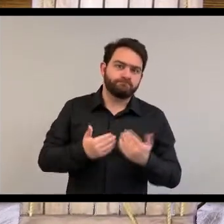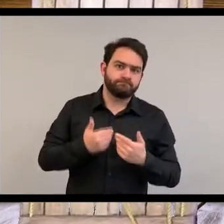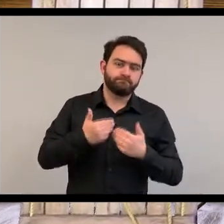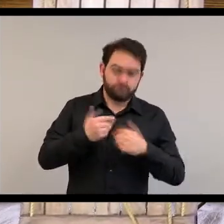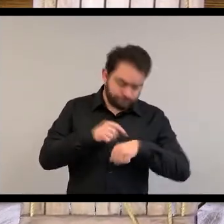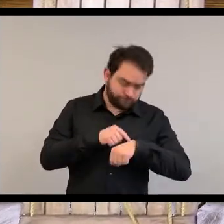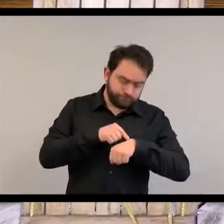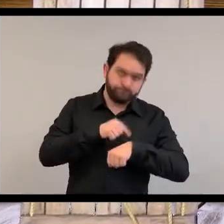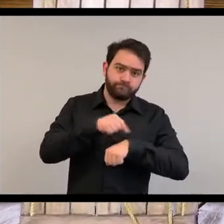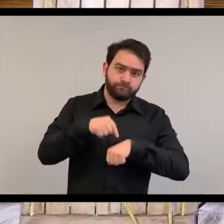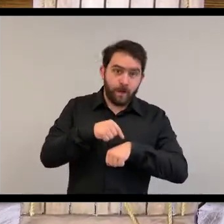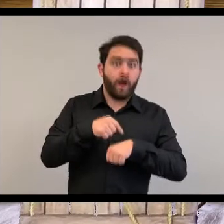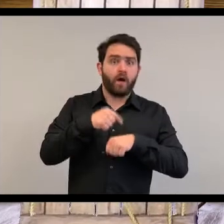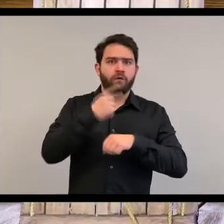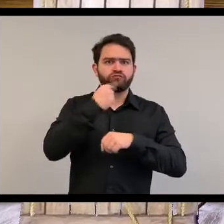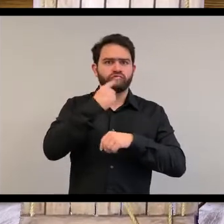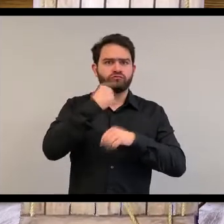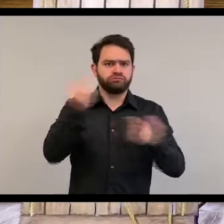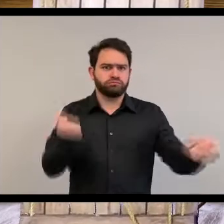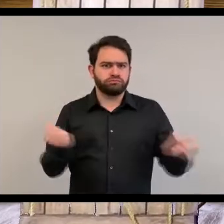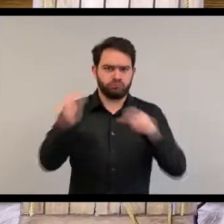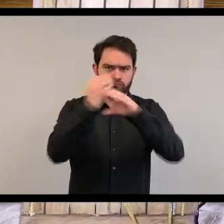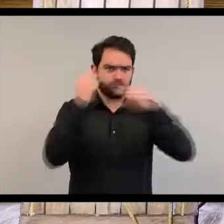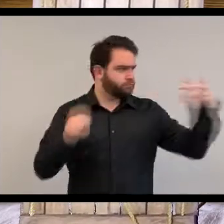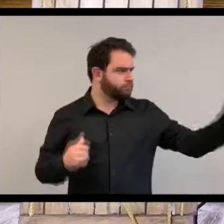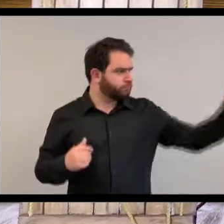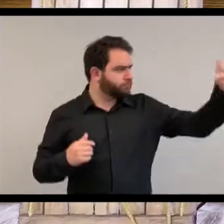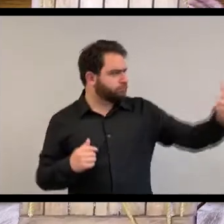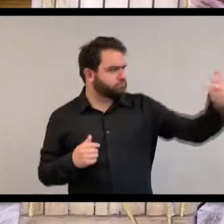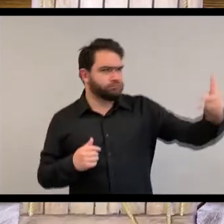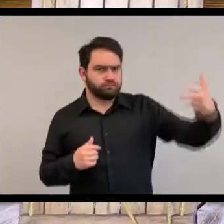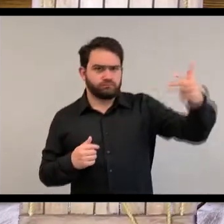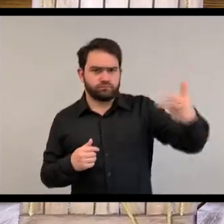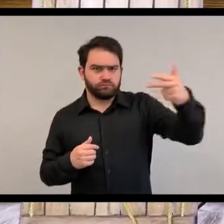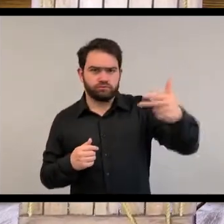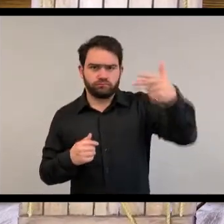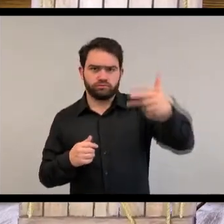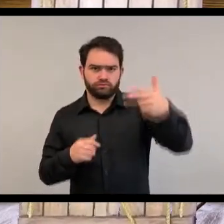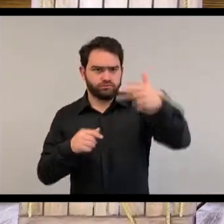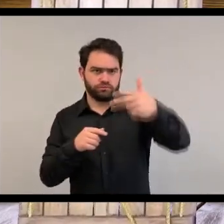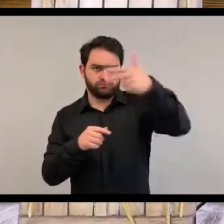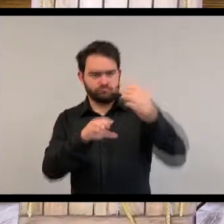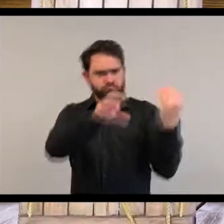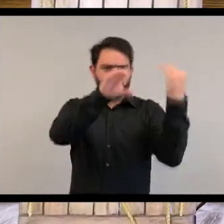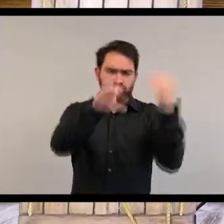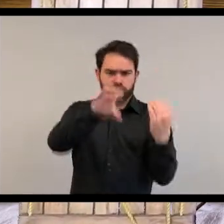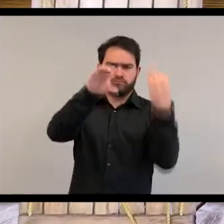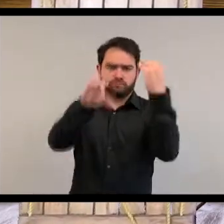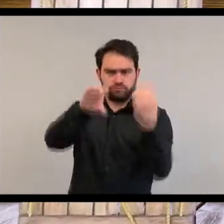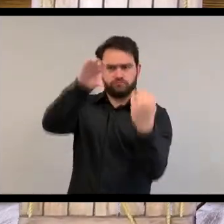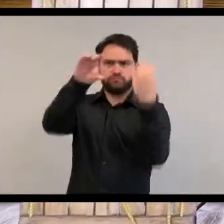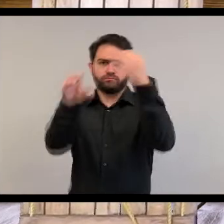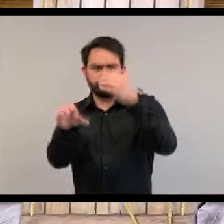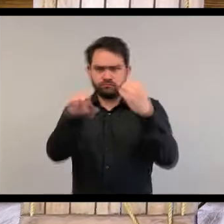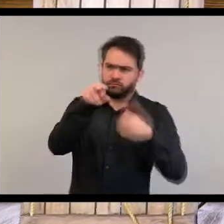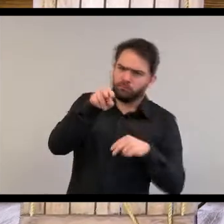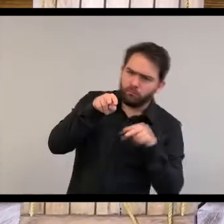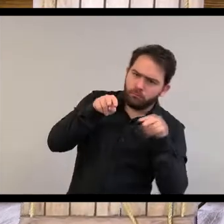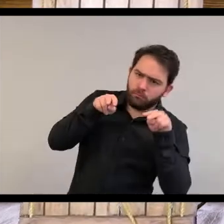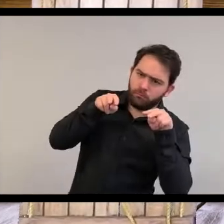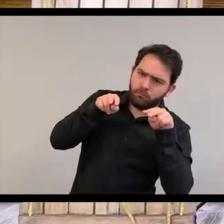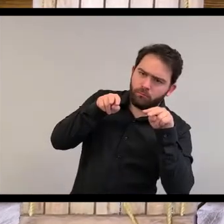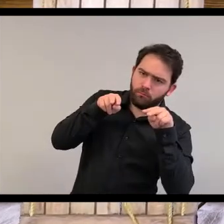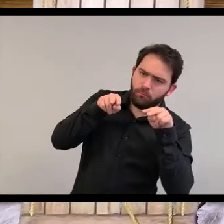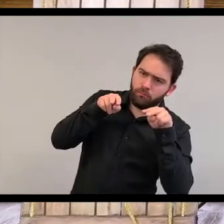le silence. Ils observaient les lieux. Tout à coup, ils ont été surpris. Un camion rouge a descendu la